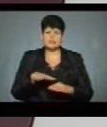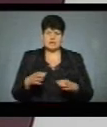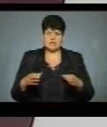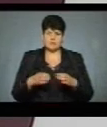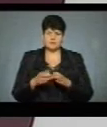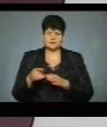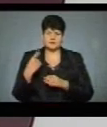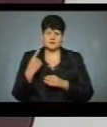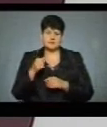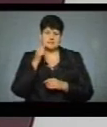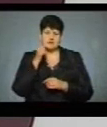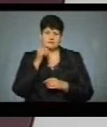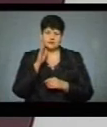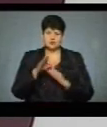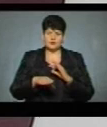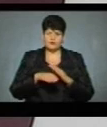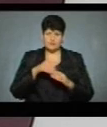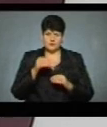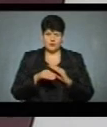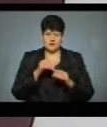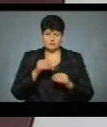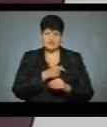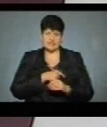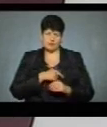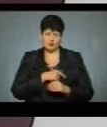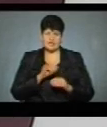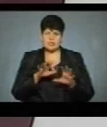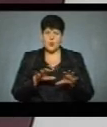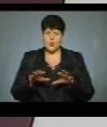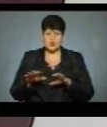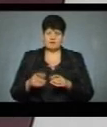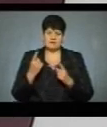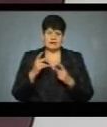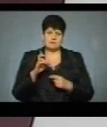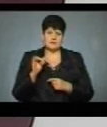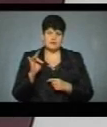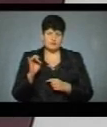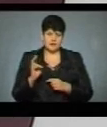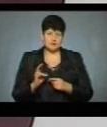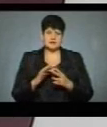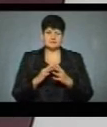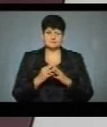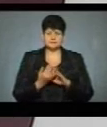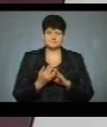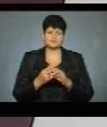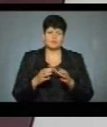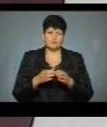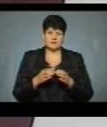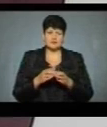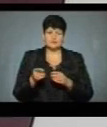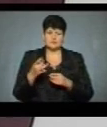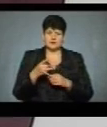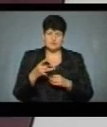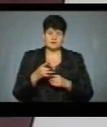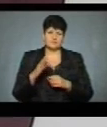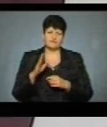на Тернопільщині завтра відбудуться вибори. Обиратимуть депутатів та голів Великобірківської селищної громади Тернопільського району, Вікнянської